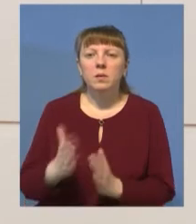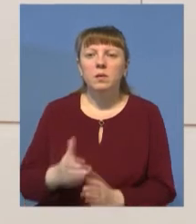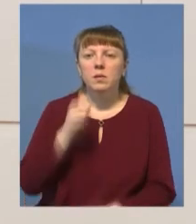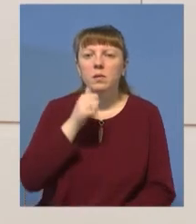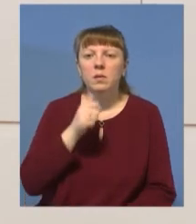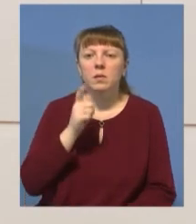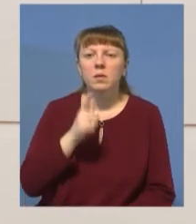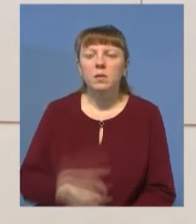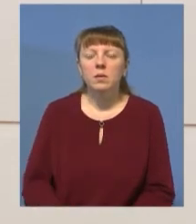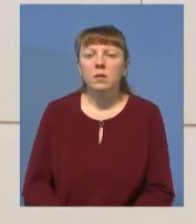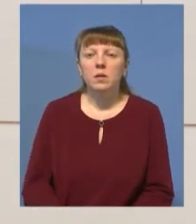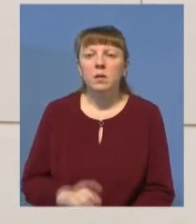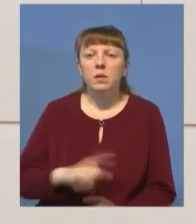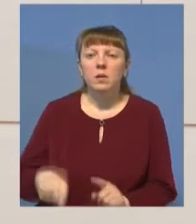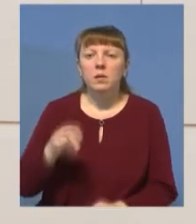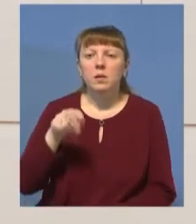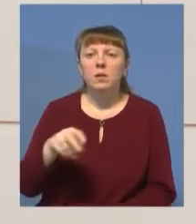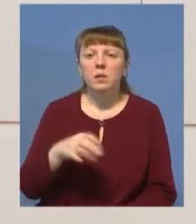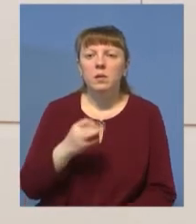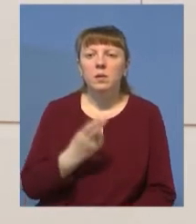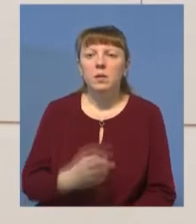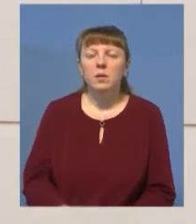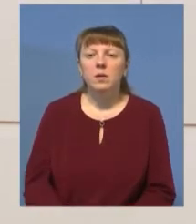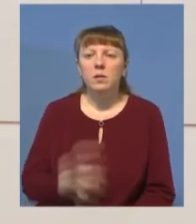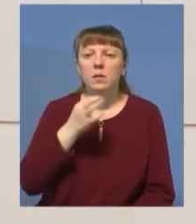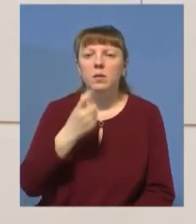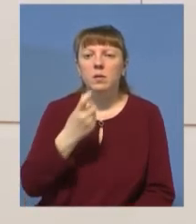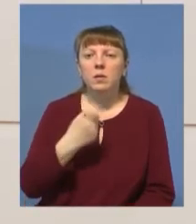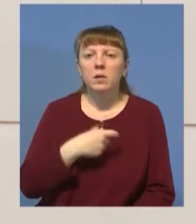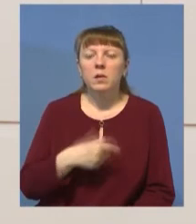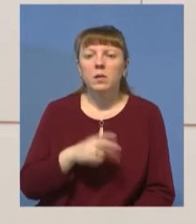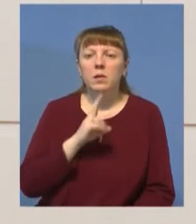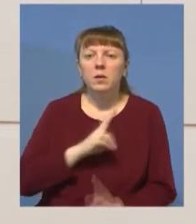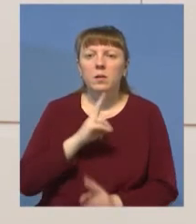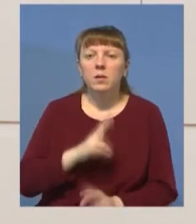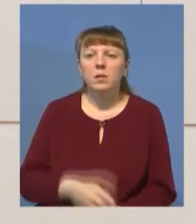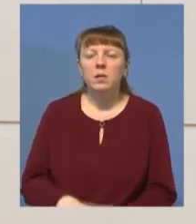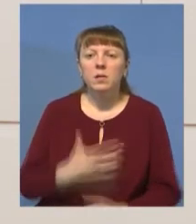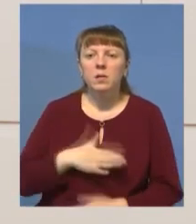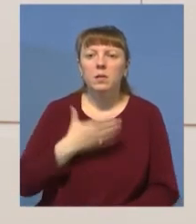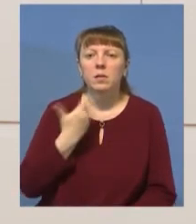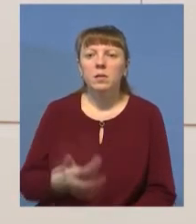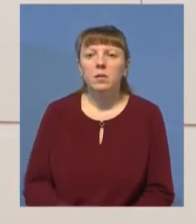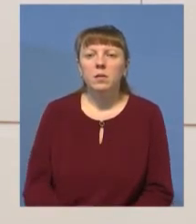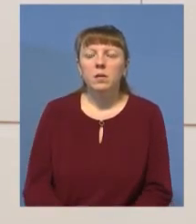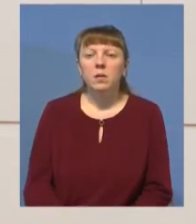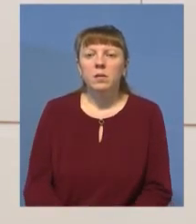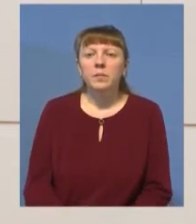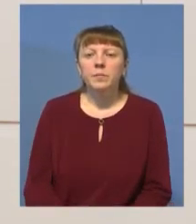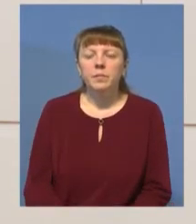завтра, послезавтра, идти к продавцу и высказывать все свои вот эти вот недовольства. Угу.